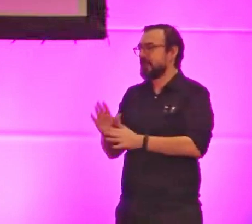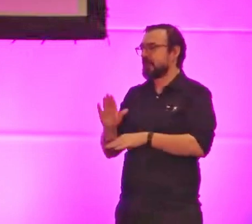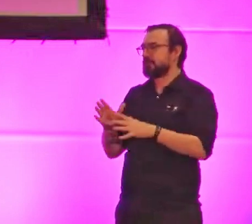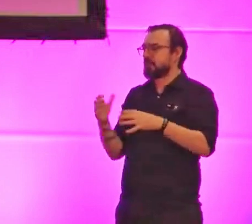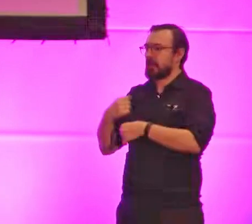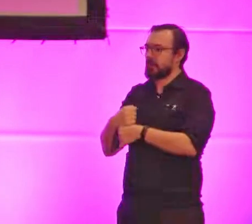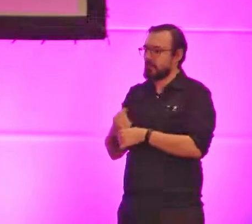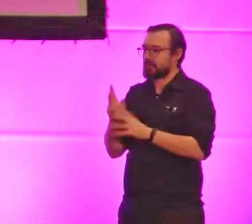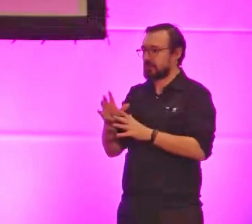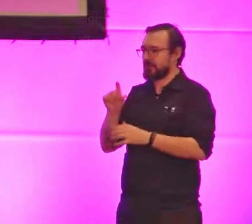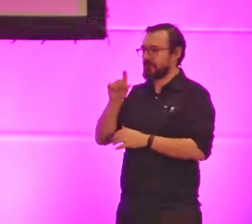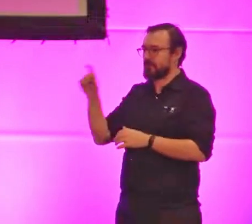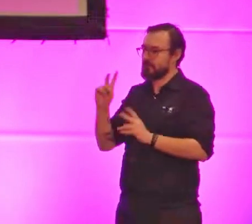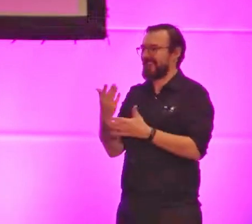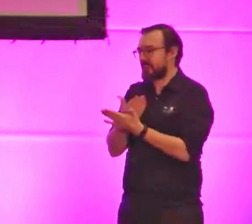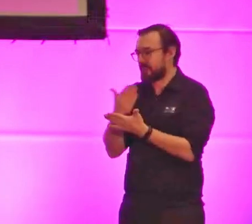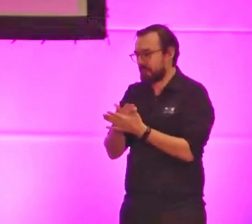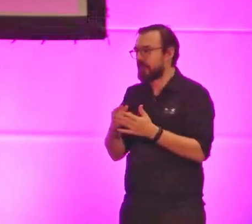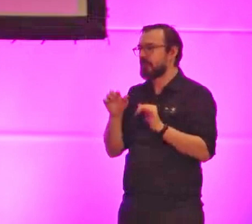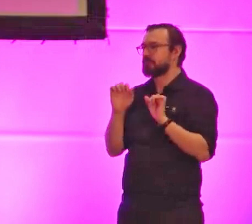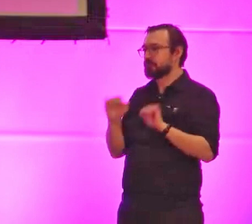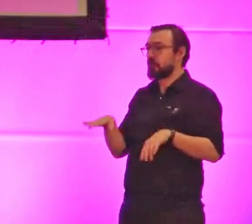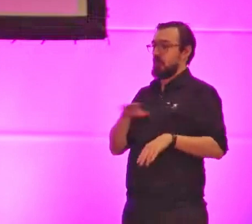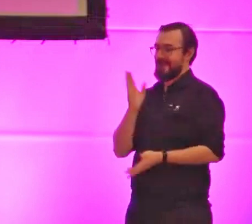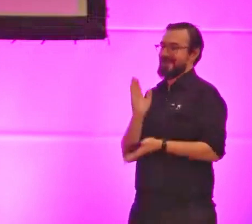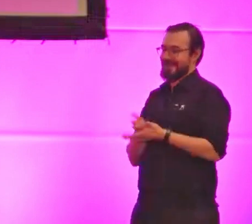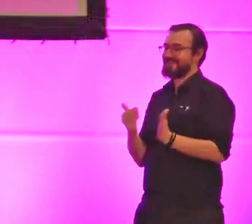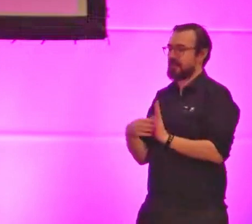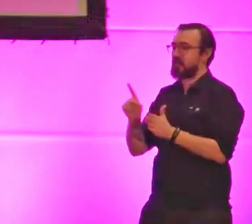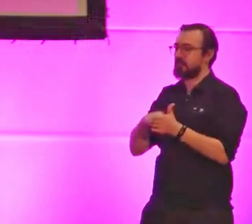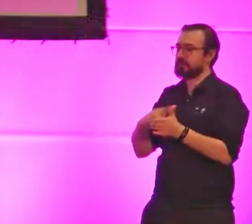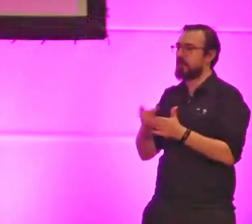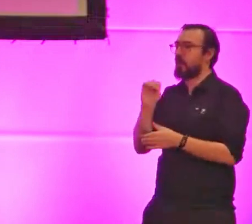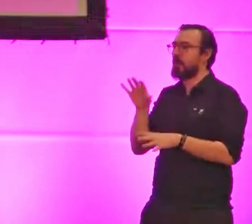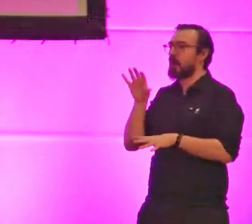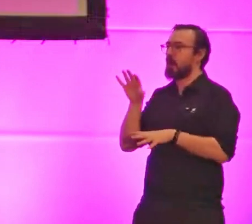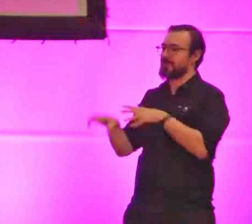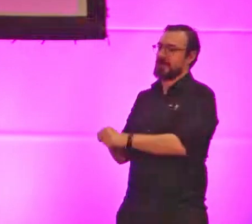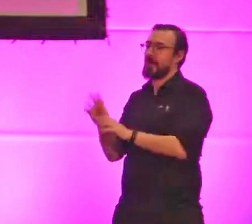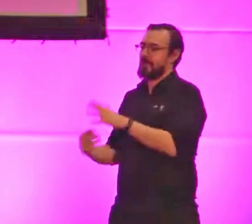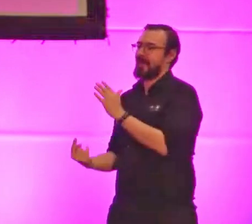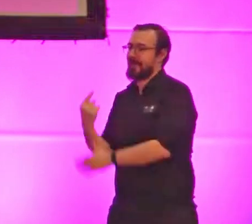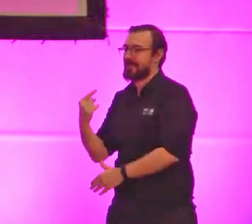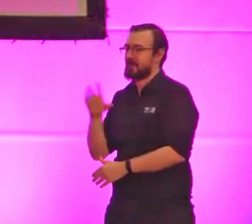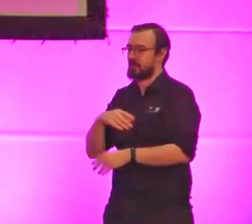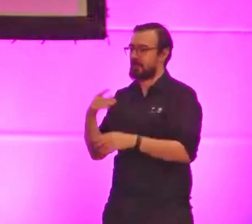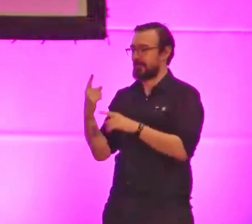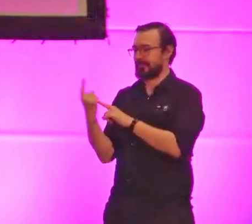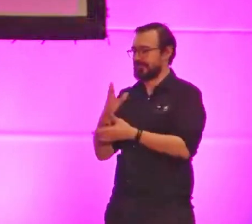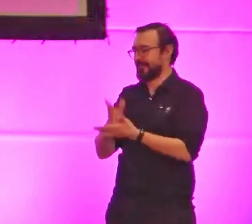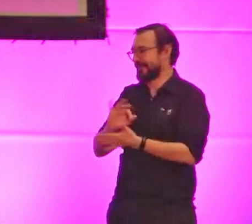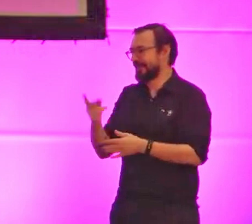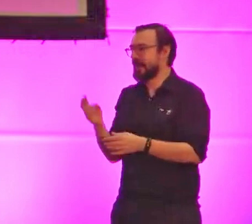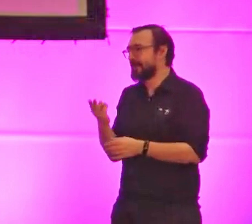stora bolag och företag och länder om att man ska ha rätt till kompensation om övergrepp har skett. Då är det bara mänskliga rättigheter